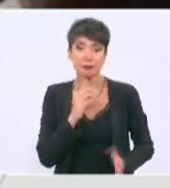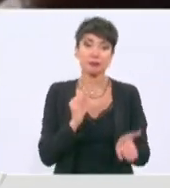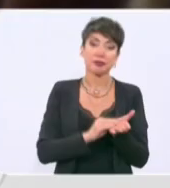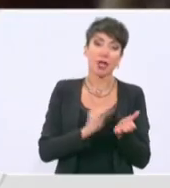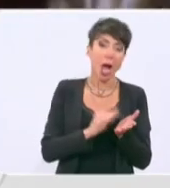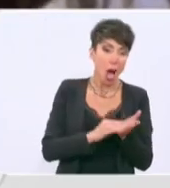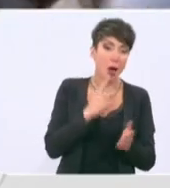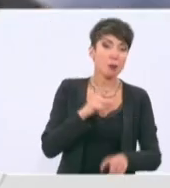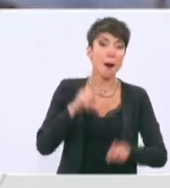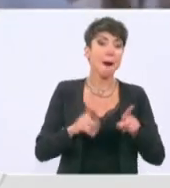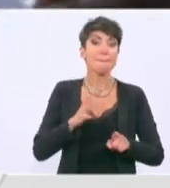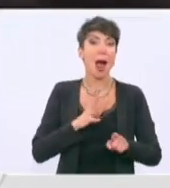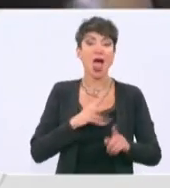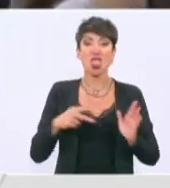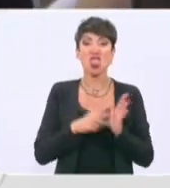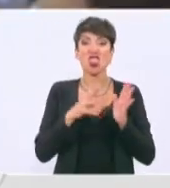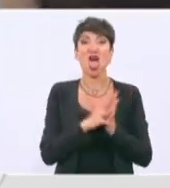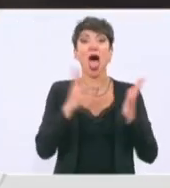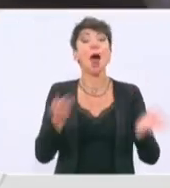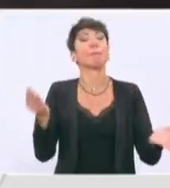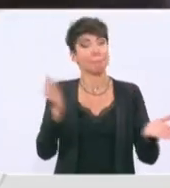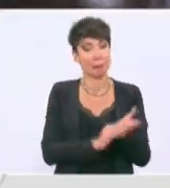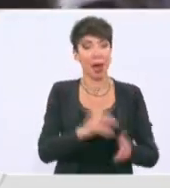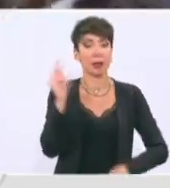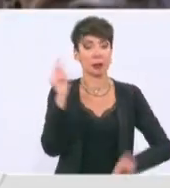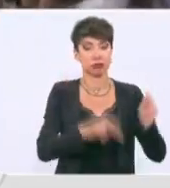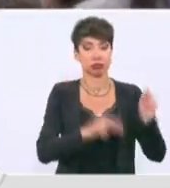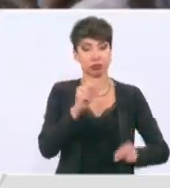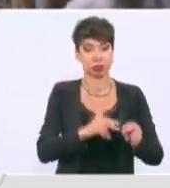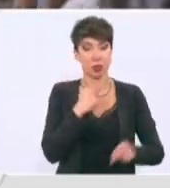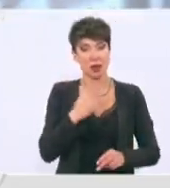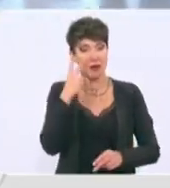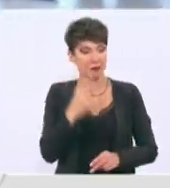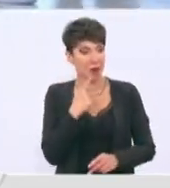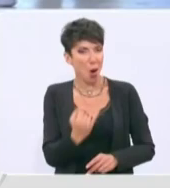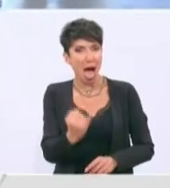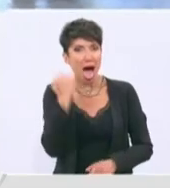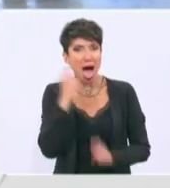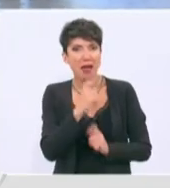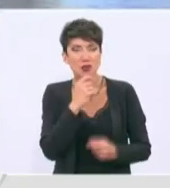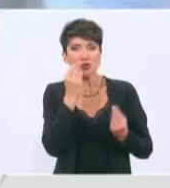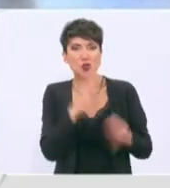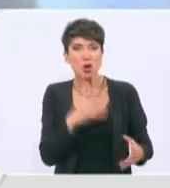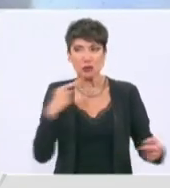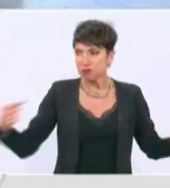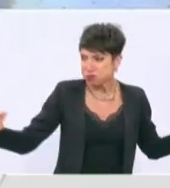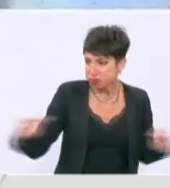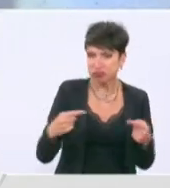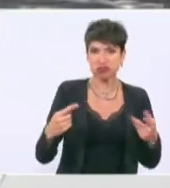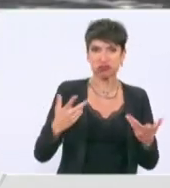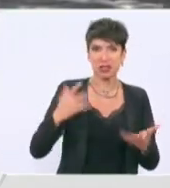έκανε την επιλογή να τον στηρίξει το 2019 και απογοητεύτηκε από την αντιπολιτευτική τακτική και πολιτική που έκανε απέναντι στη Νέα Δημοκρατία, που στα μεγάλα, στα